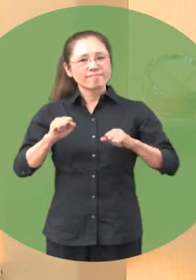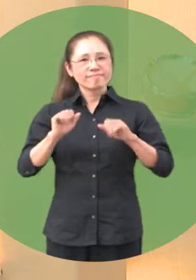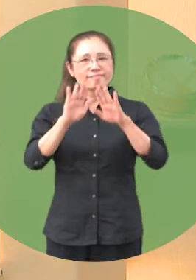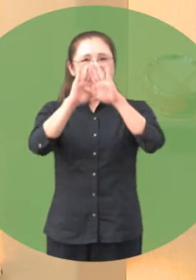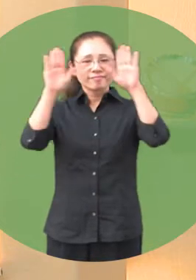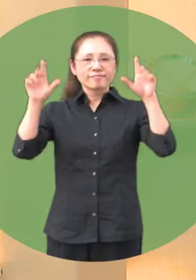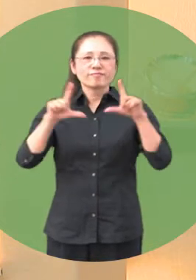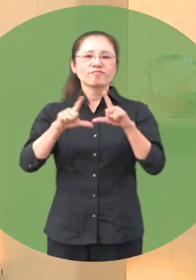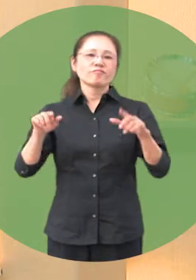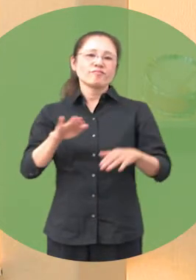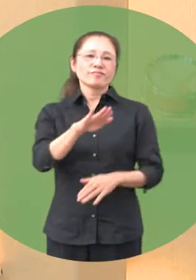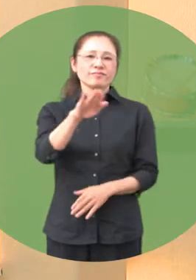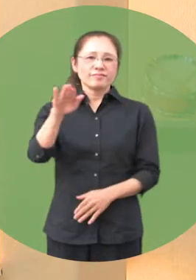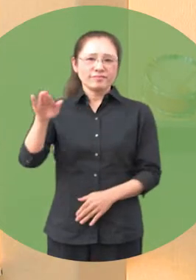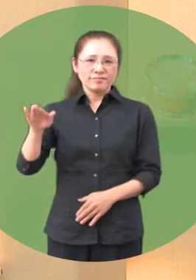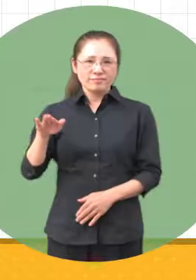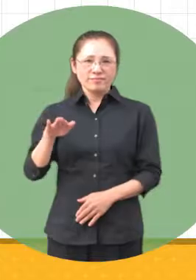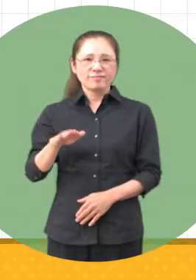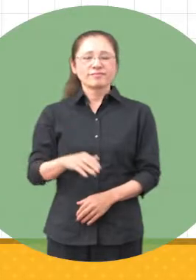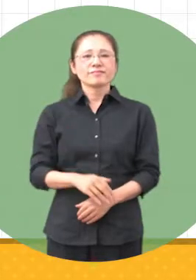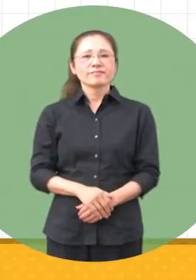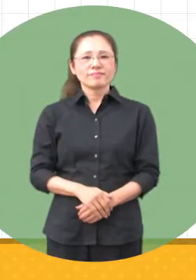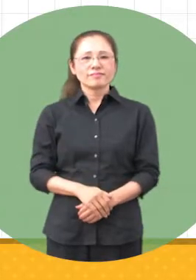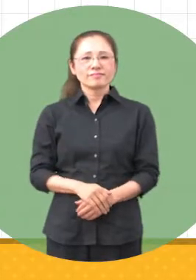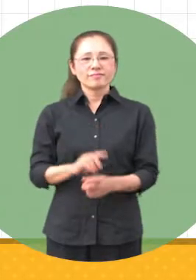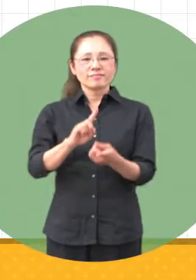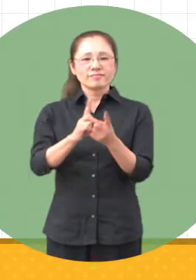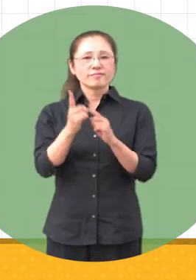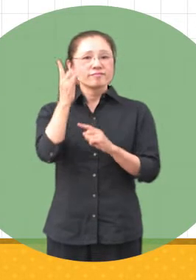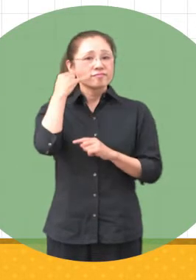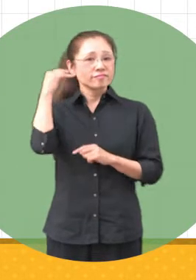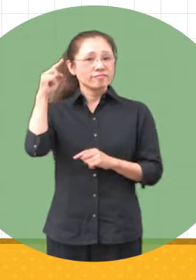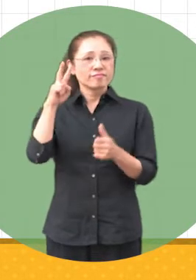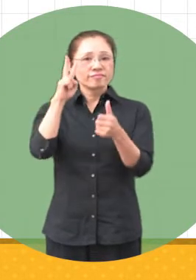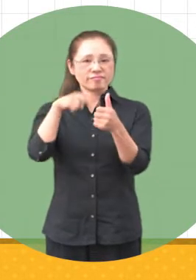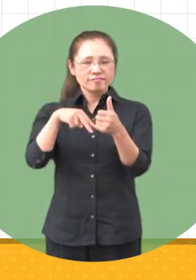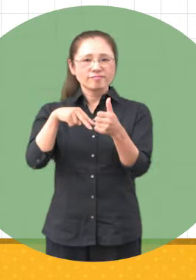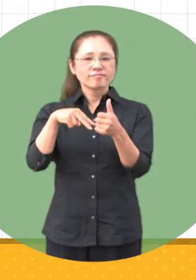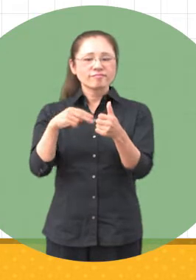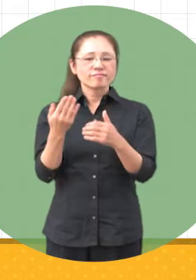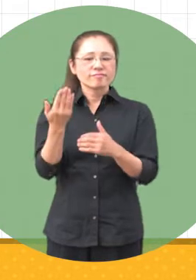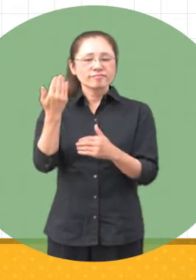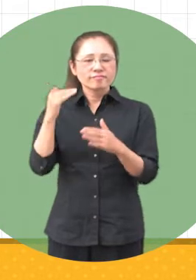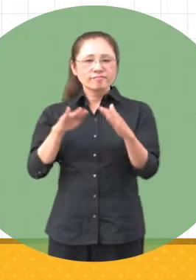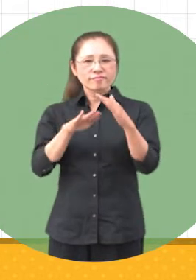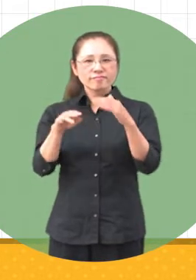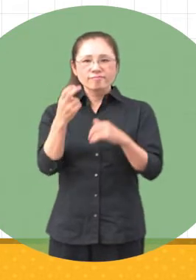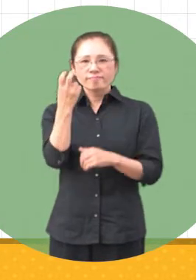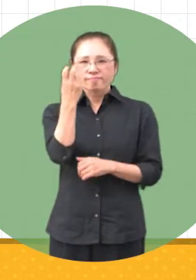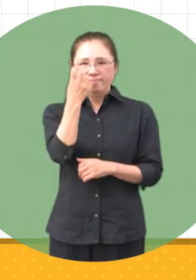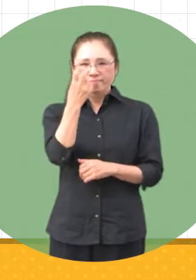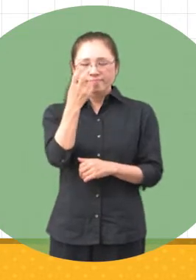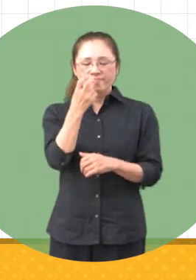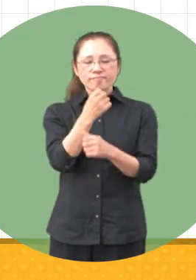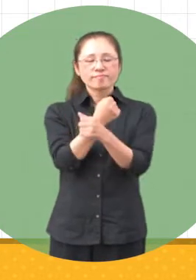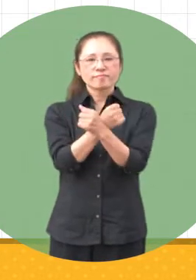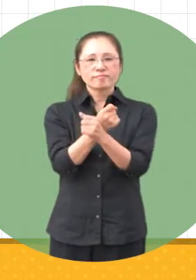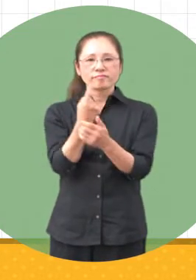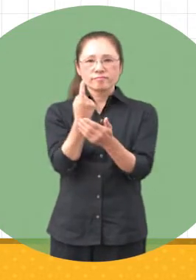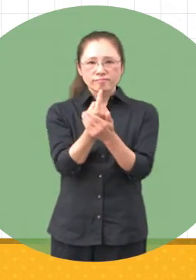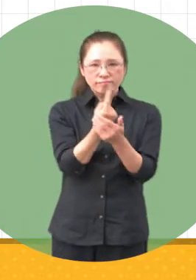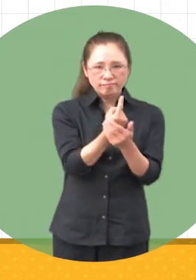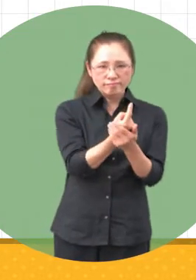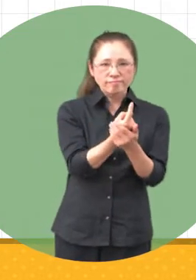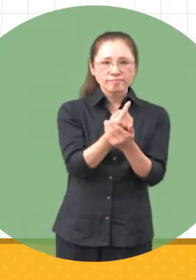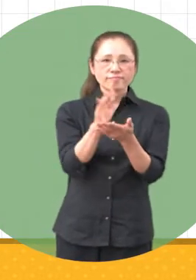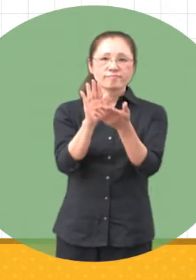普通の家庭なんです。里親の認定には事前の家庭調査や研修への参加のほか、